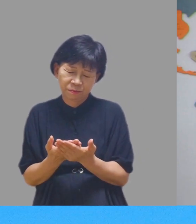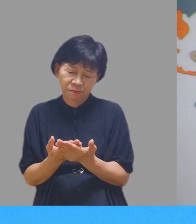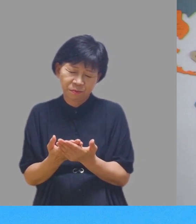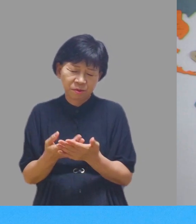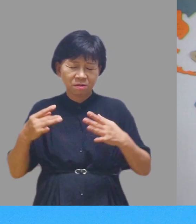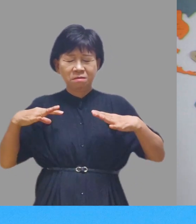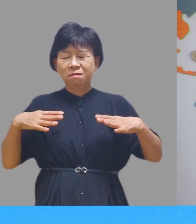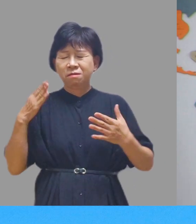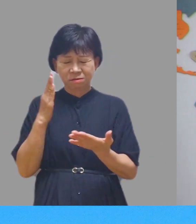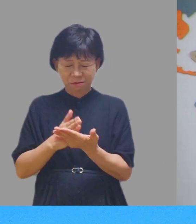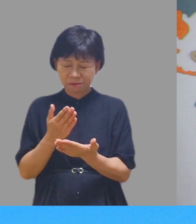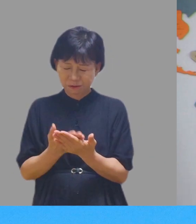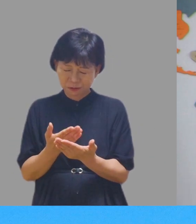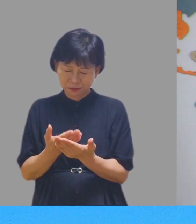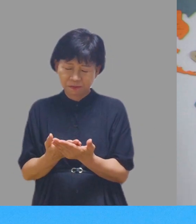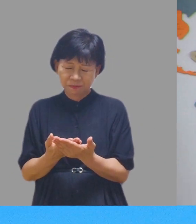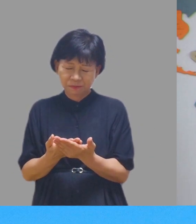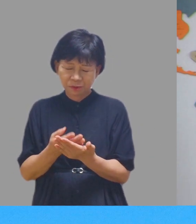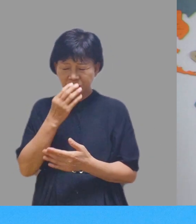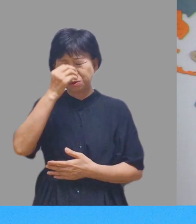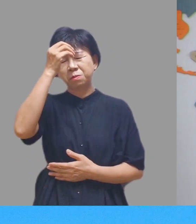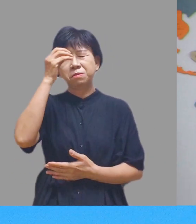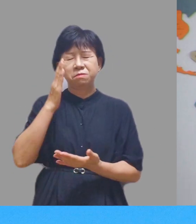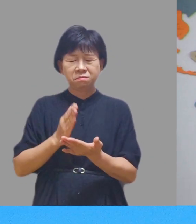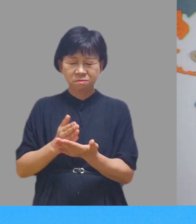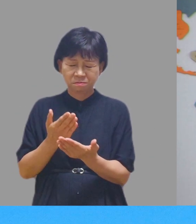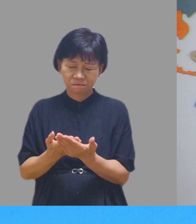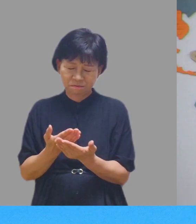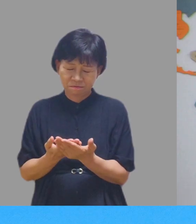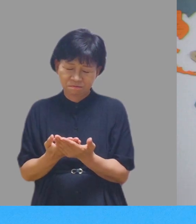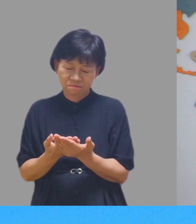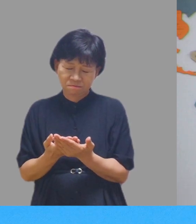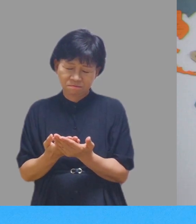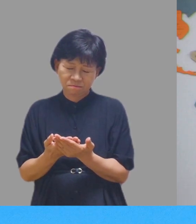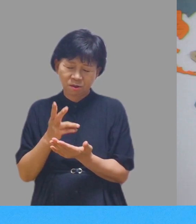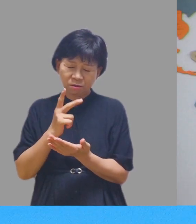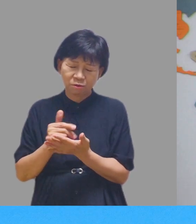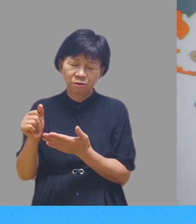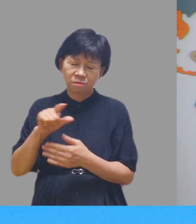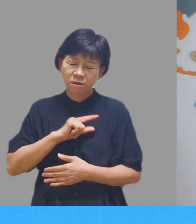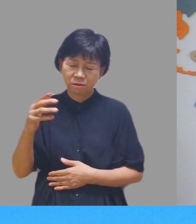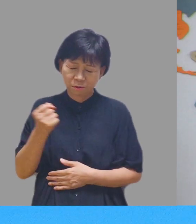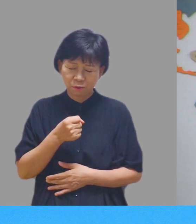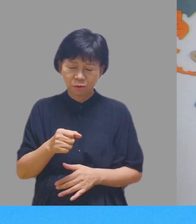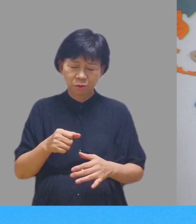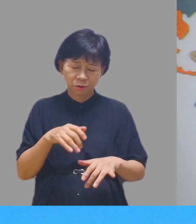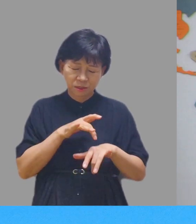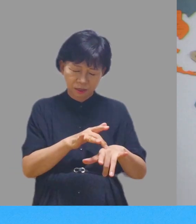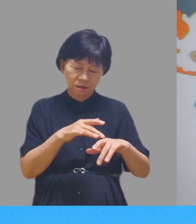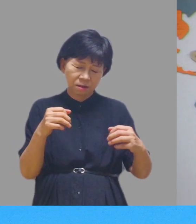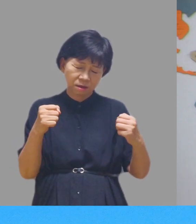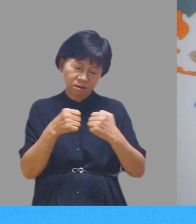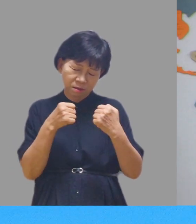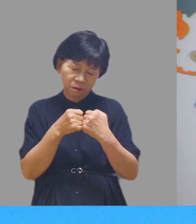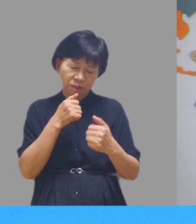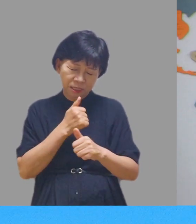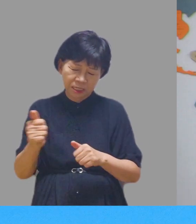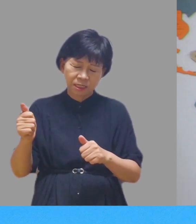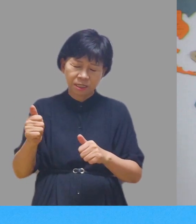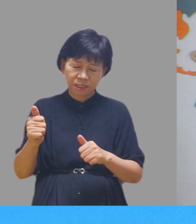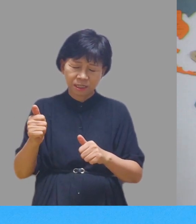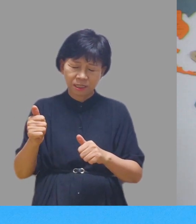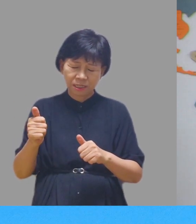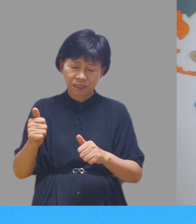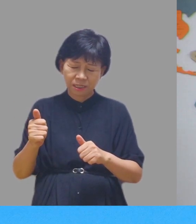하지 않게 하여 주시옵소서. 교만하지 않게 하여 주시옵소서. 주님의 이름으로 사탄과 싸워 이길 수 있는 청년 신앙이 되게